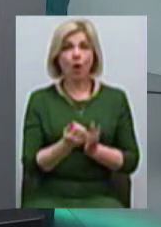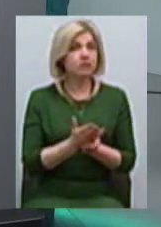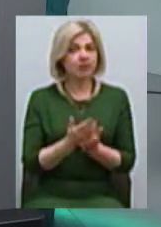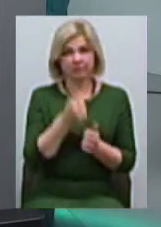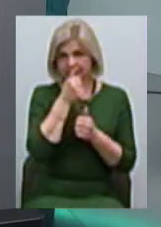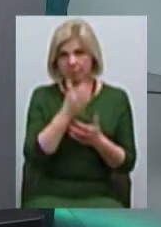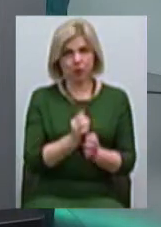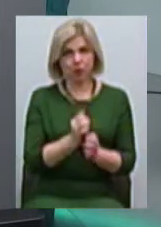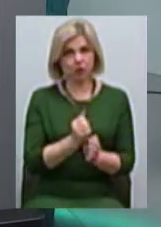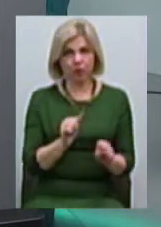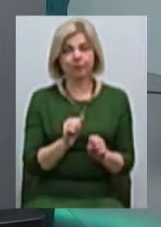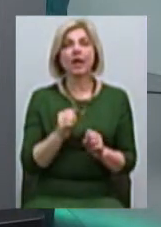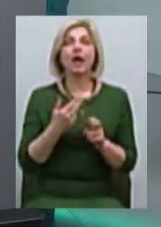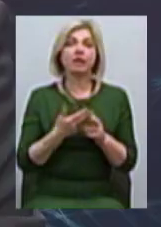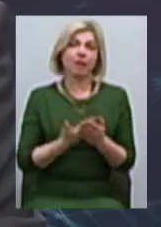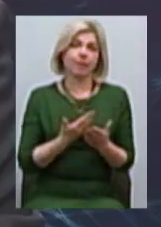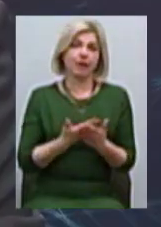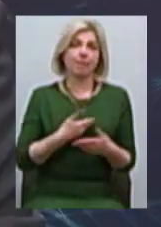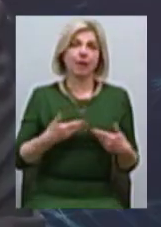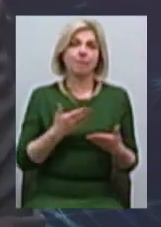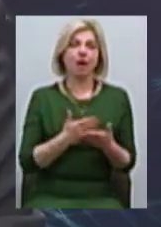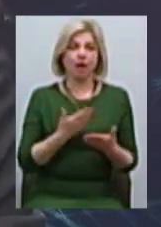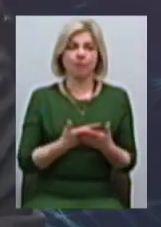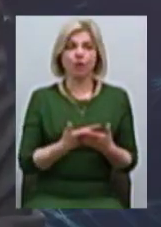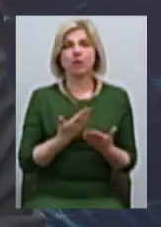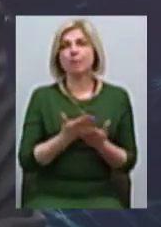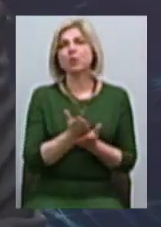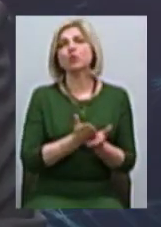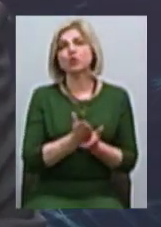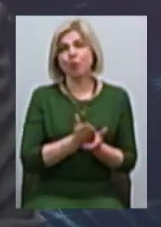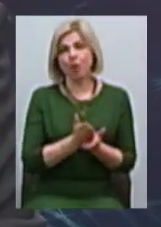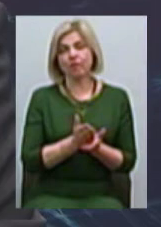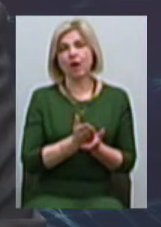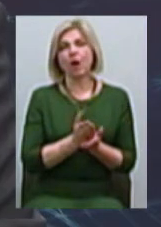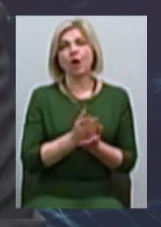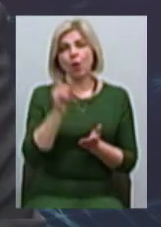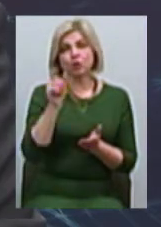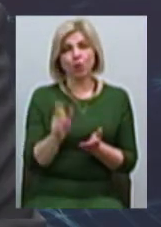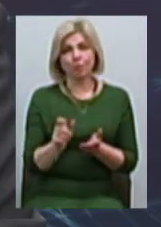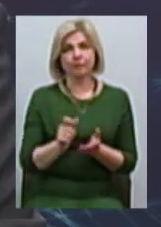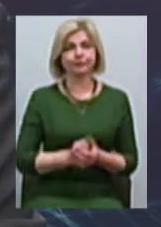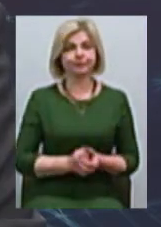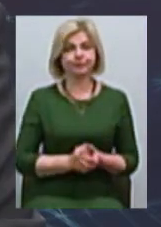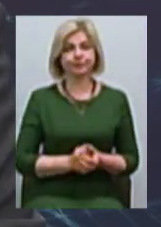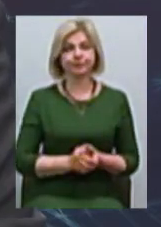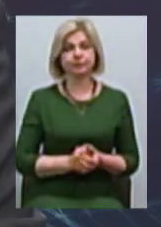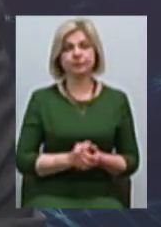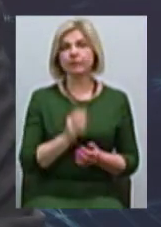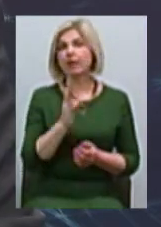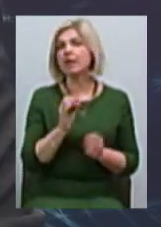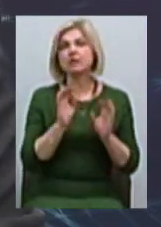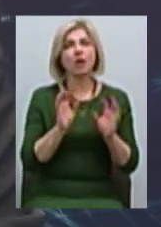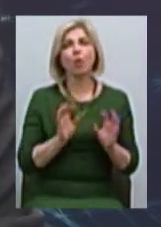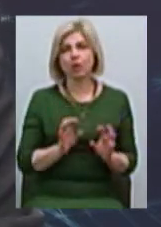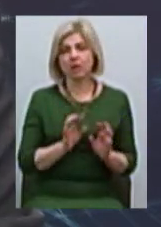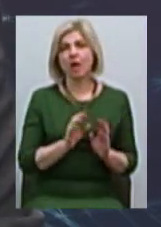якщо ми маємо там, наприклад, якщо якась службова там особа може неправомірно впливати там на